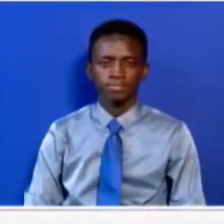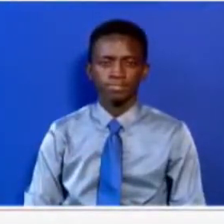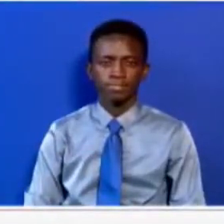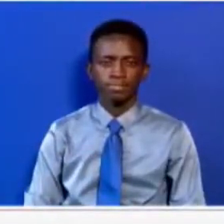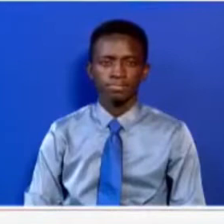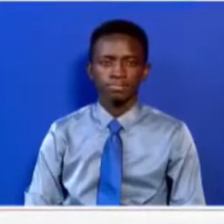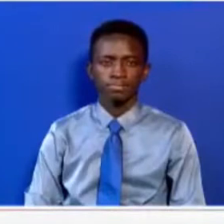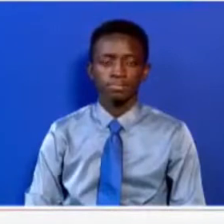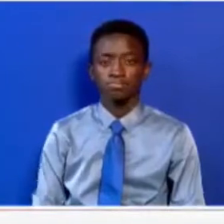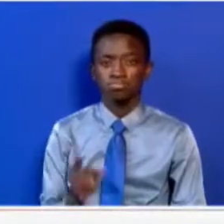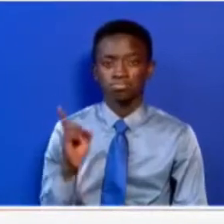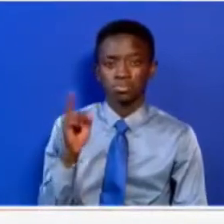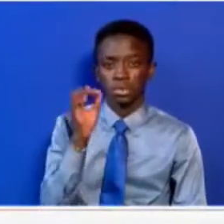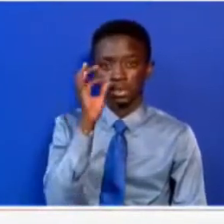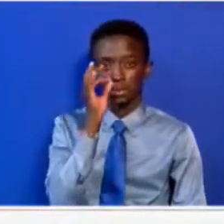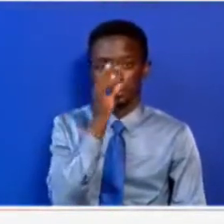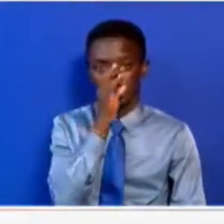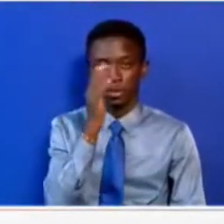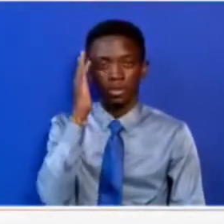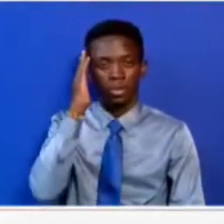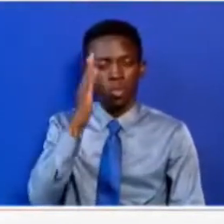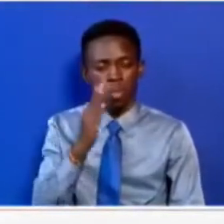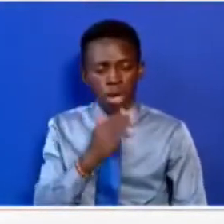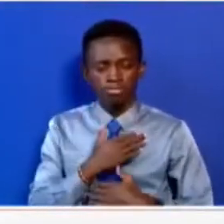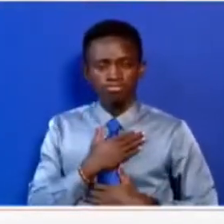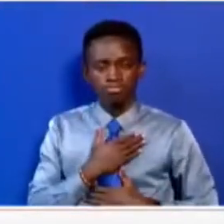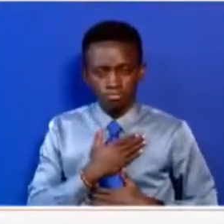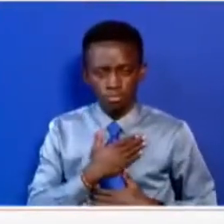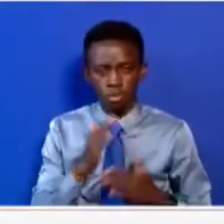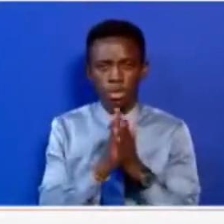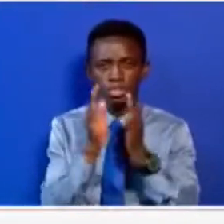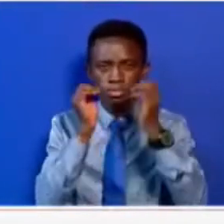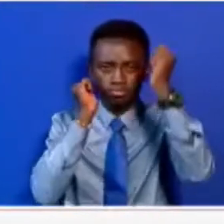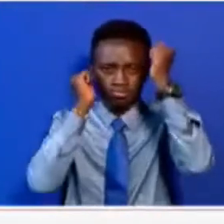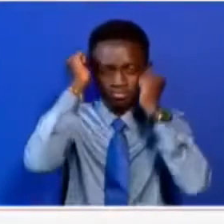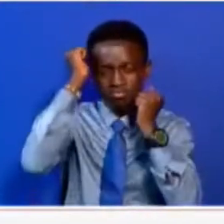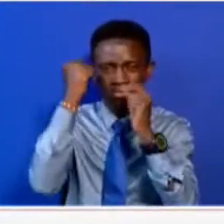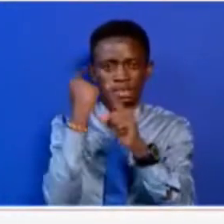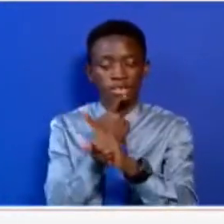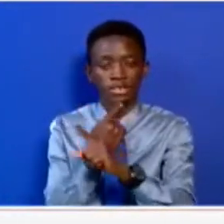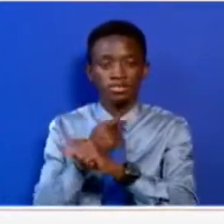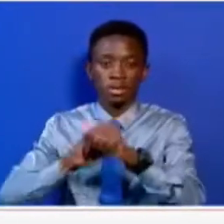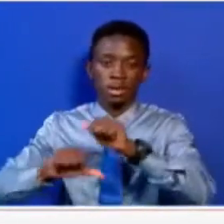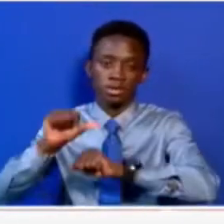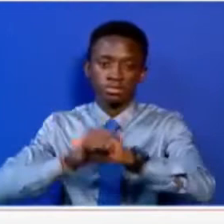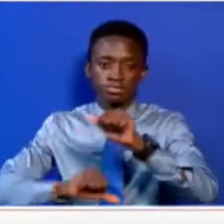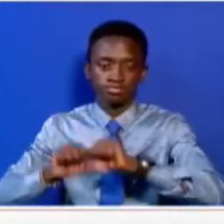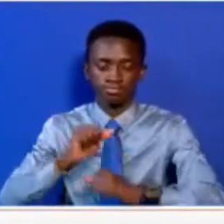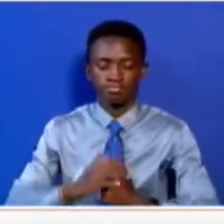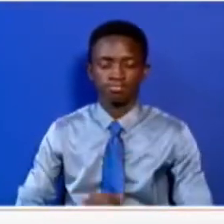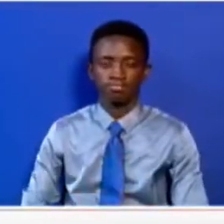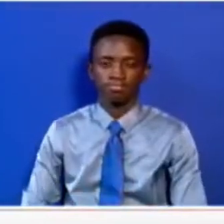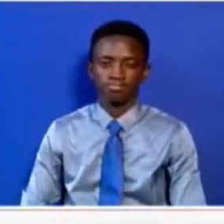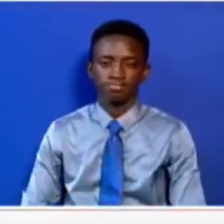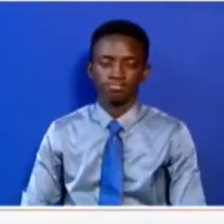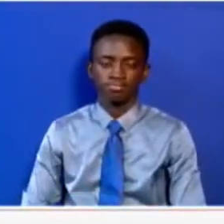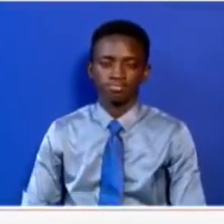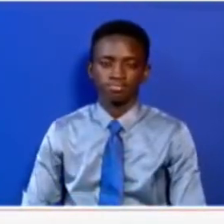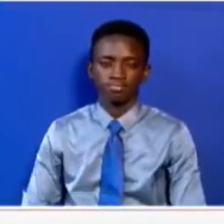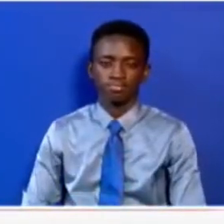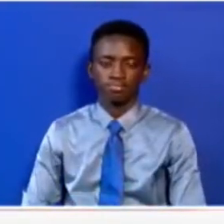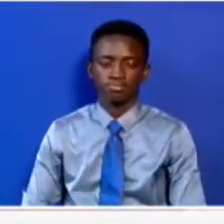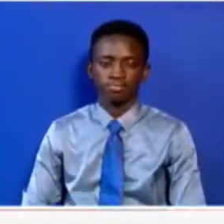Rais wa tatu atapewa heshima kamili za kijeshi na itifaki. Nikiripotia Mwale wa Kak, jina langu ni Caleb Mucha.